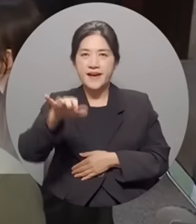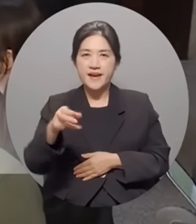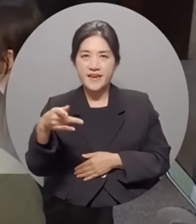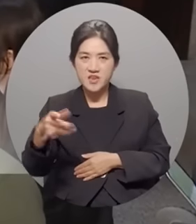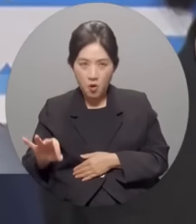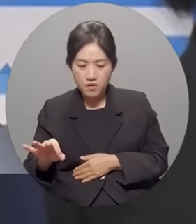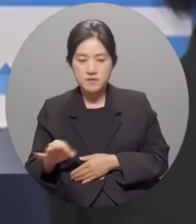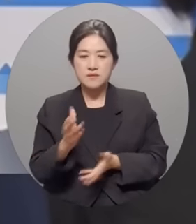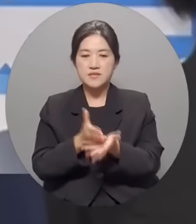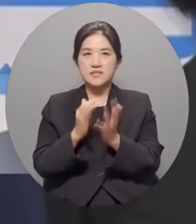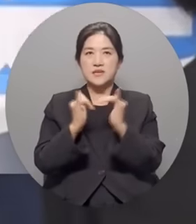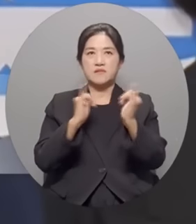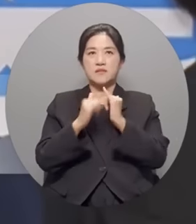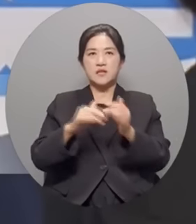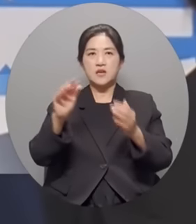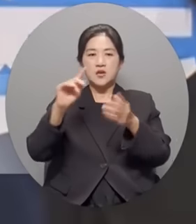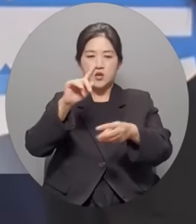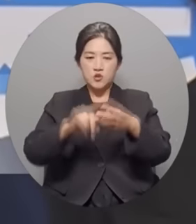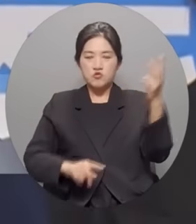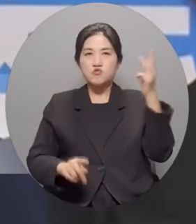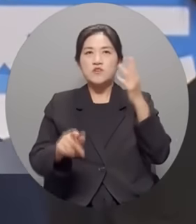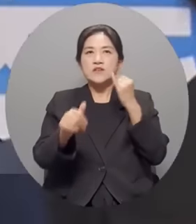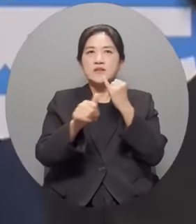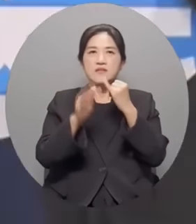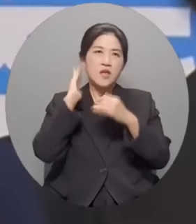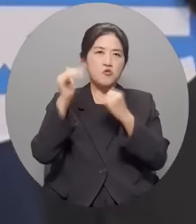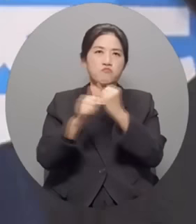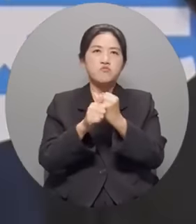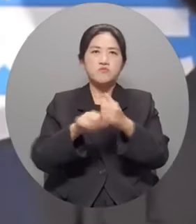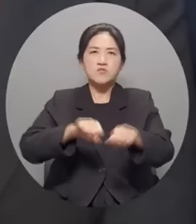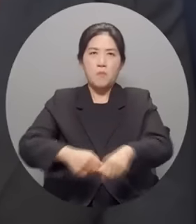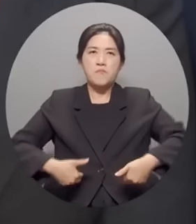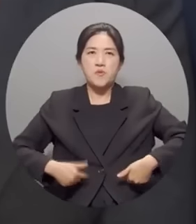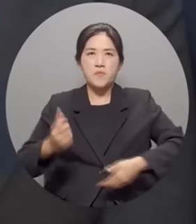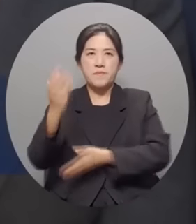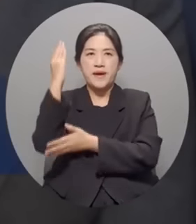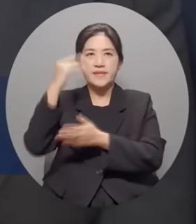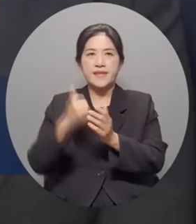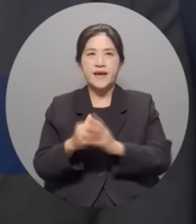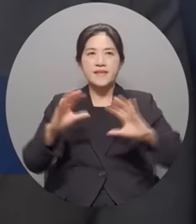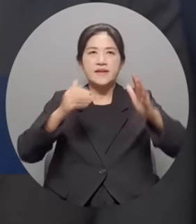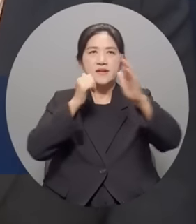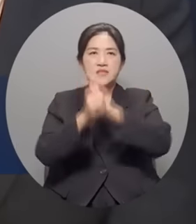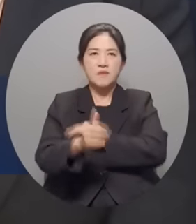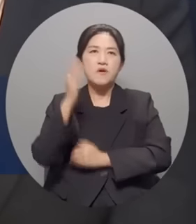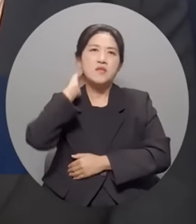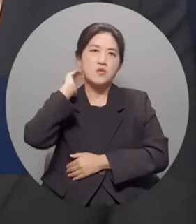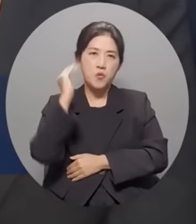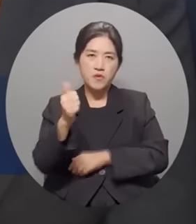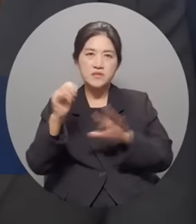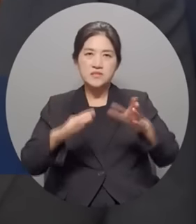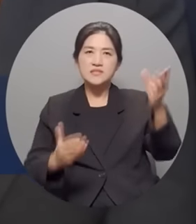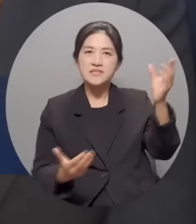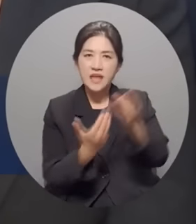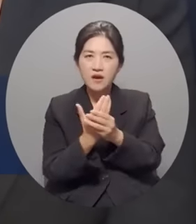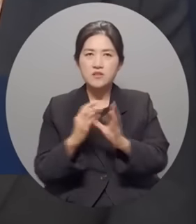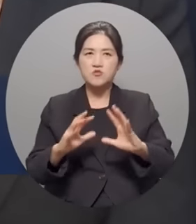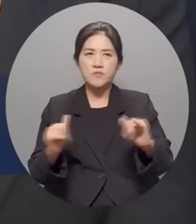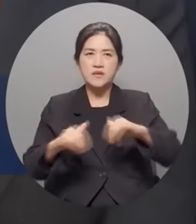윤성 대통령 부부도 처벌받아야 한다는 입장을 라를는 대이서